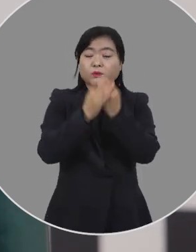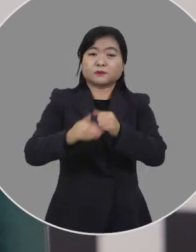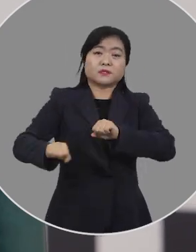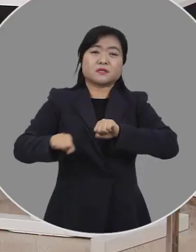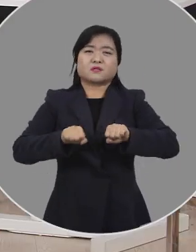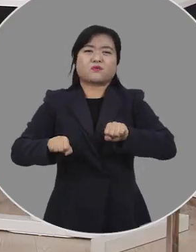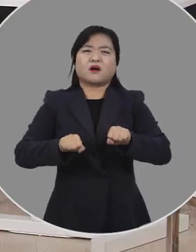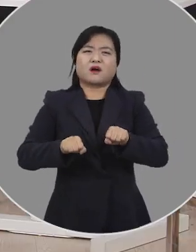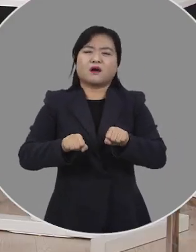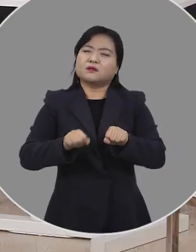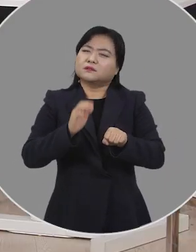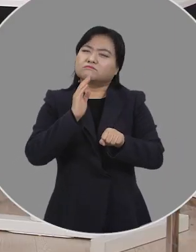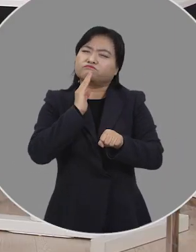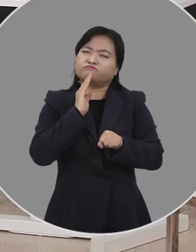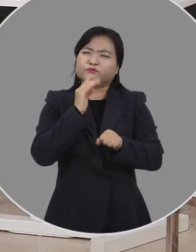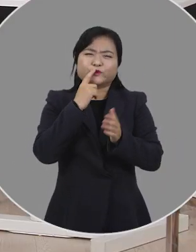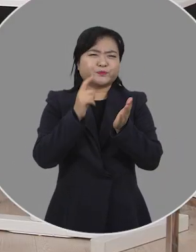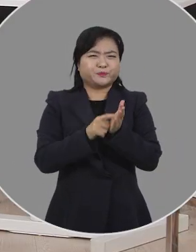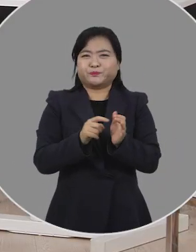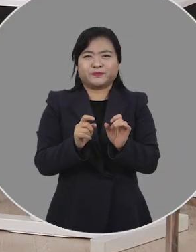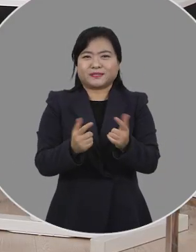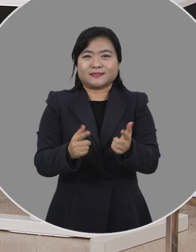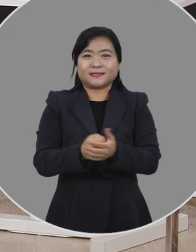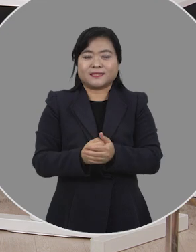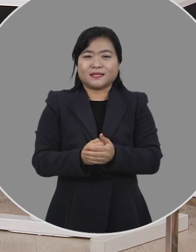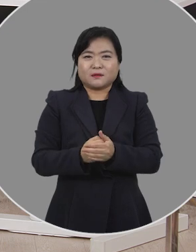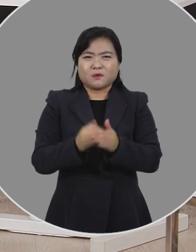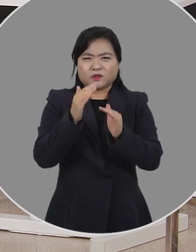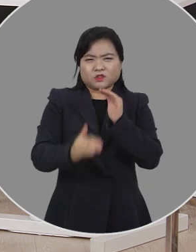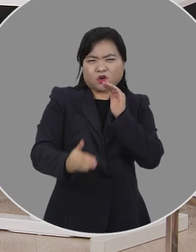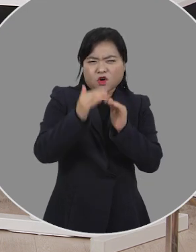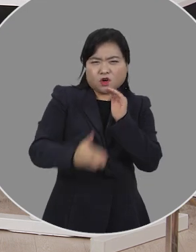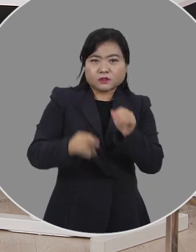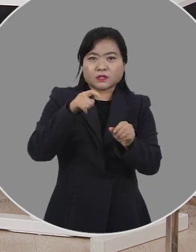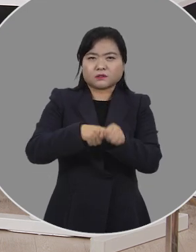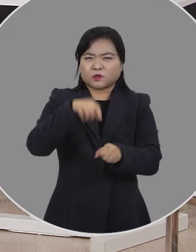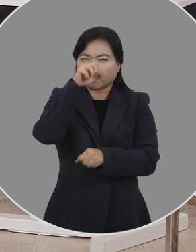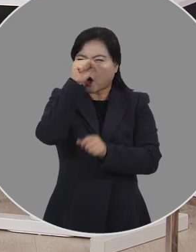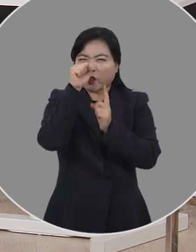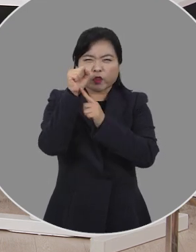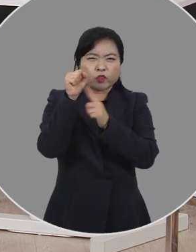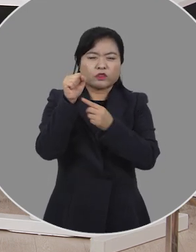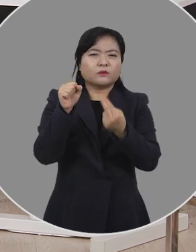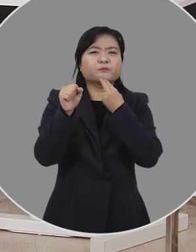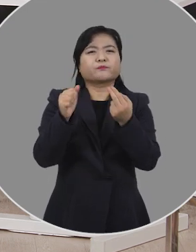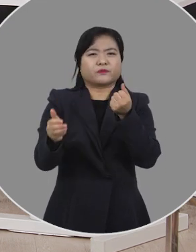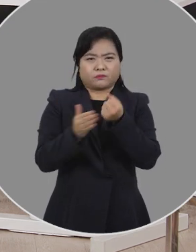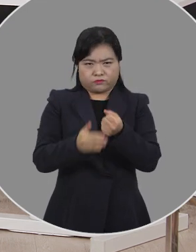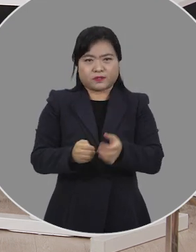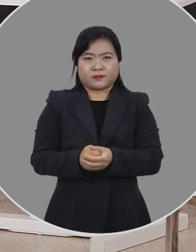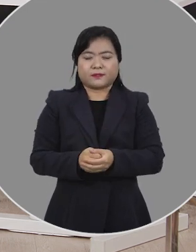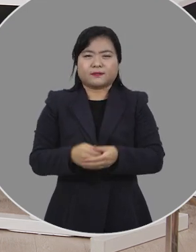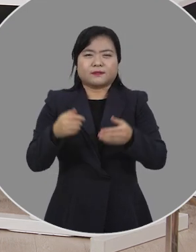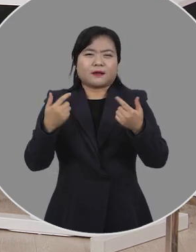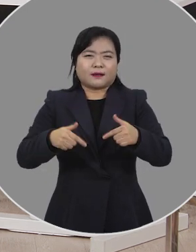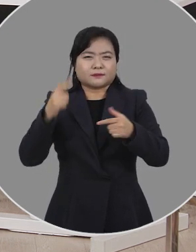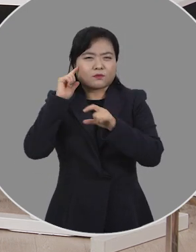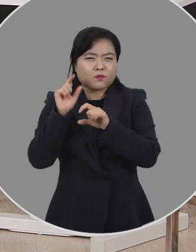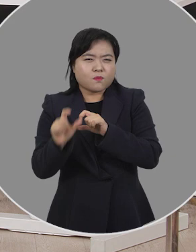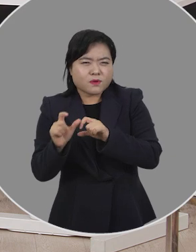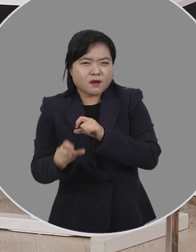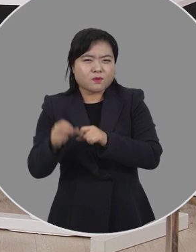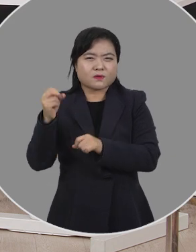행위가 참 쉽지 않다. 절대적인 선이 있는 것이 아니기 때문에, 그래서 결국 우리가 항상 고민하고